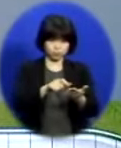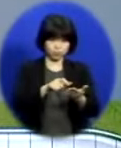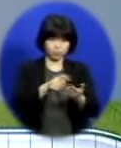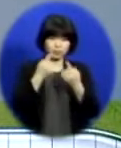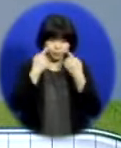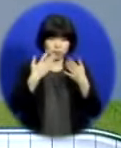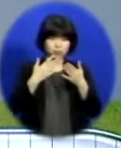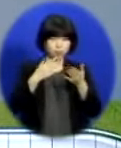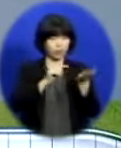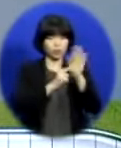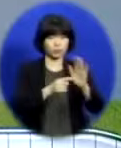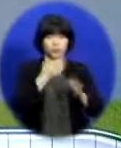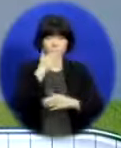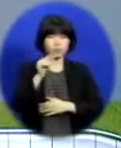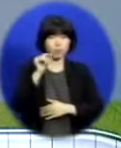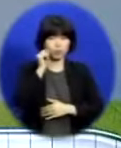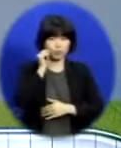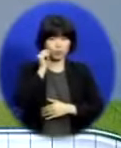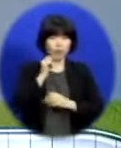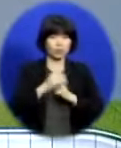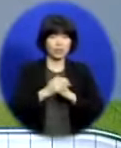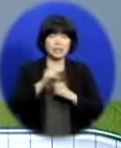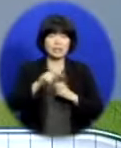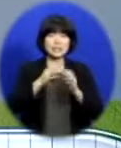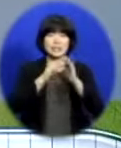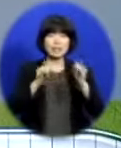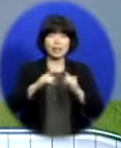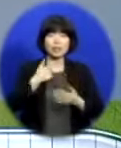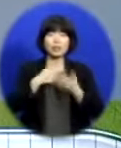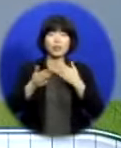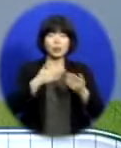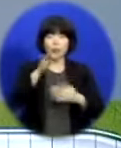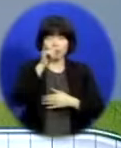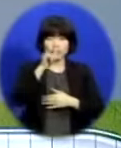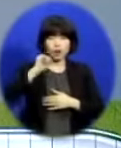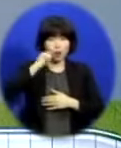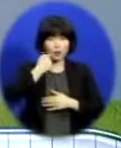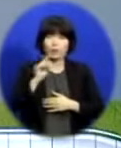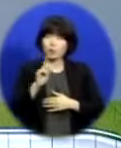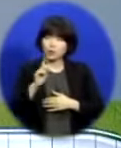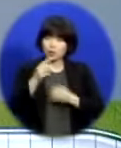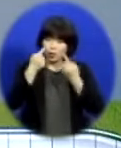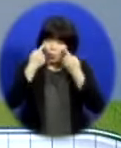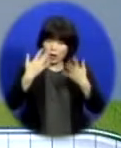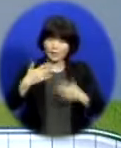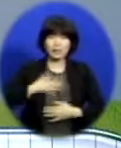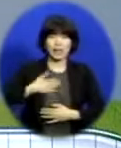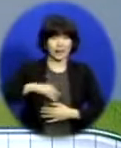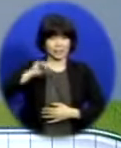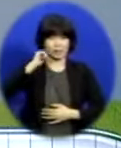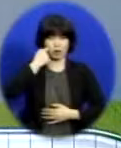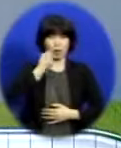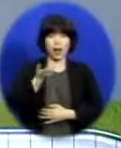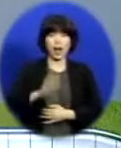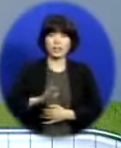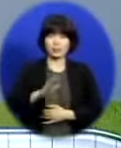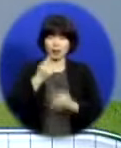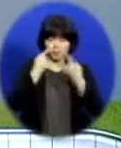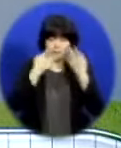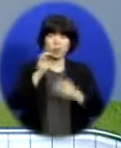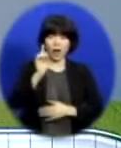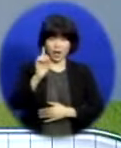가 없고 또이 사람이고 있는 어려움이 무엇인지를 정확 알기가 어렵습니다 그러나 한가지 분명한